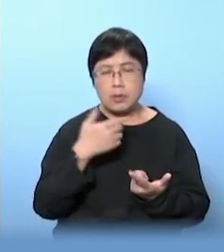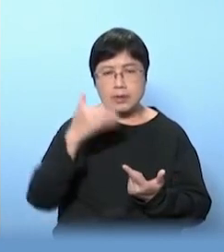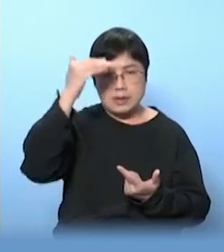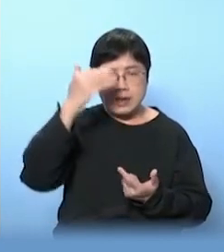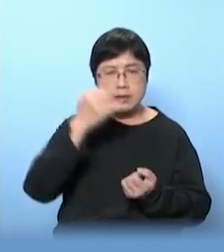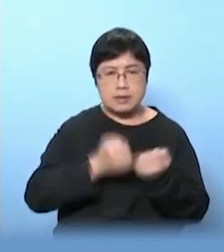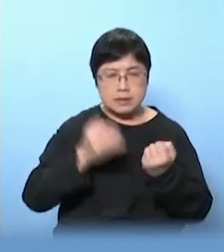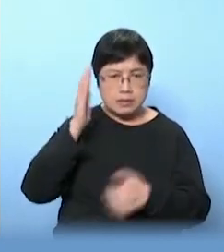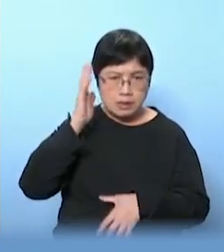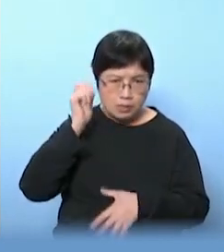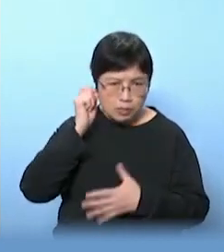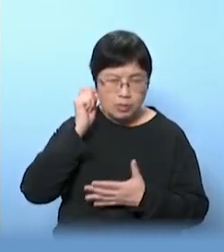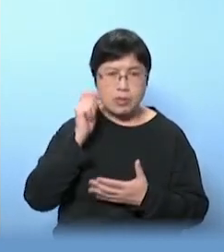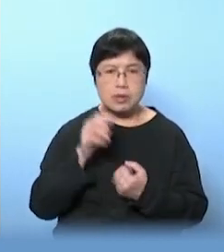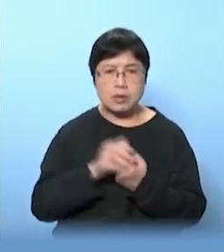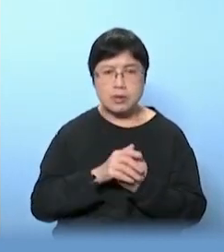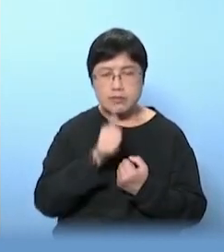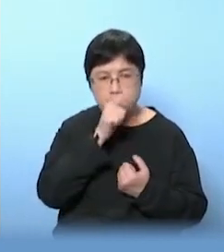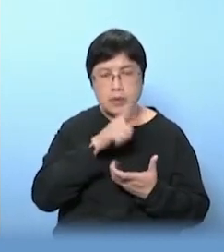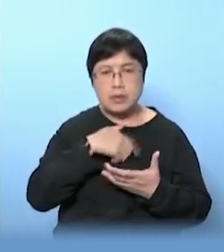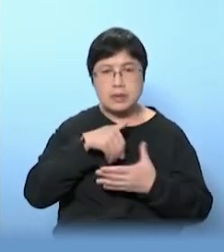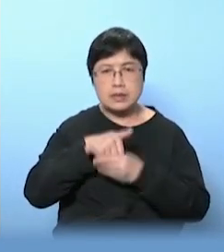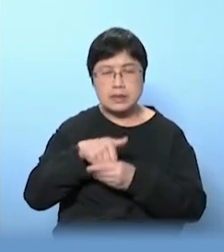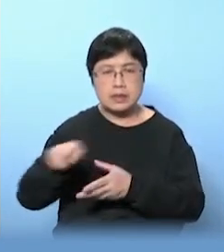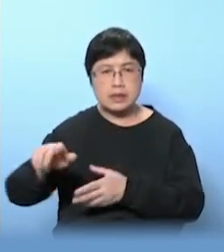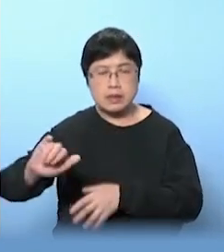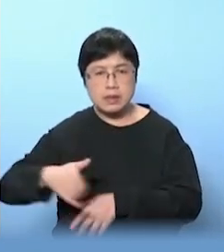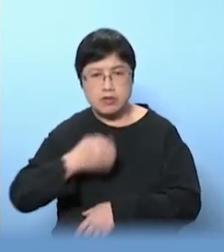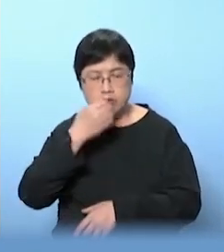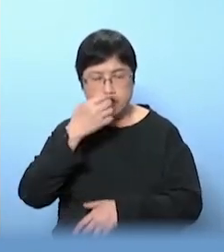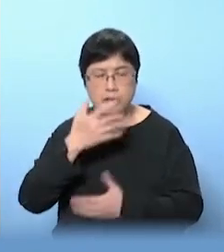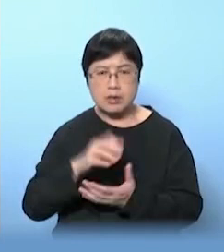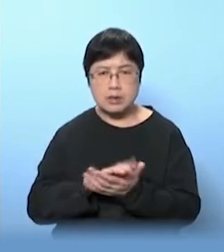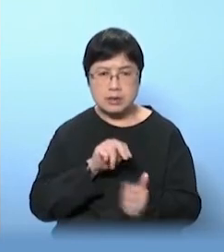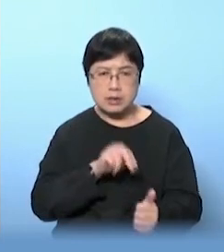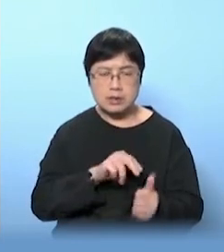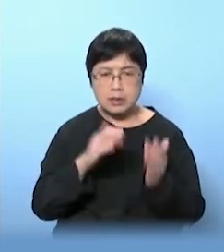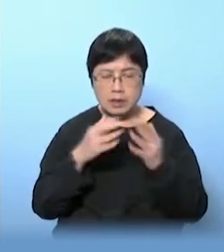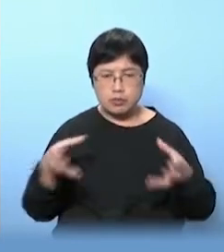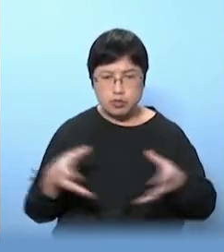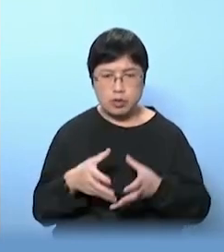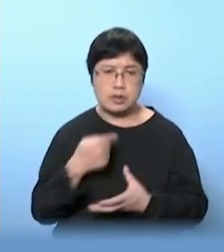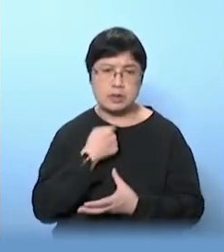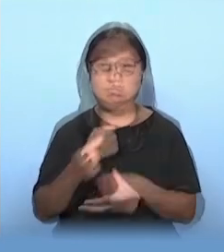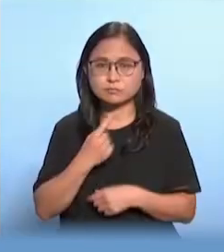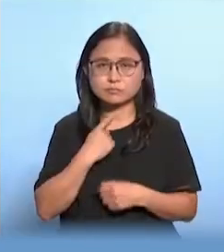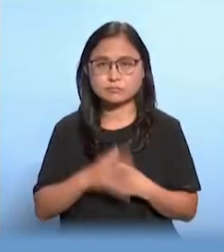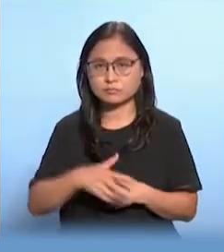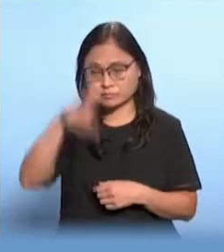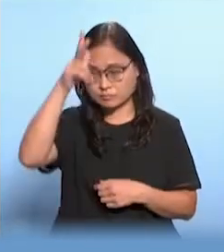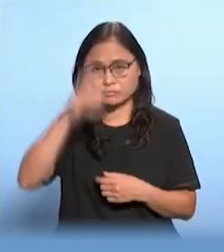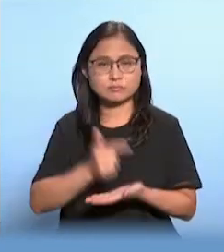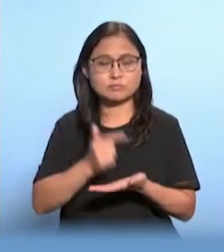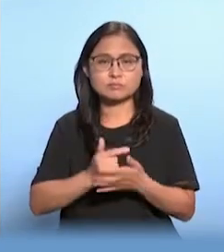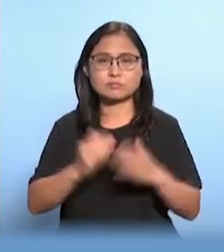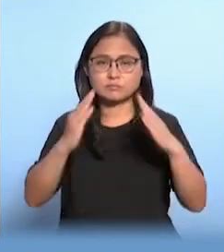女才可以將申請人申請來香港定居，以照顧兩地家庭的團聚需要。特區政府重視家